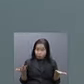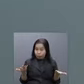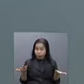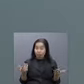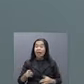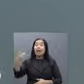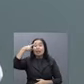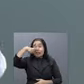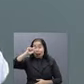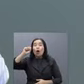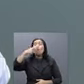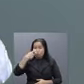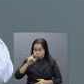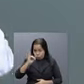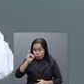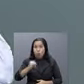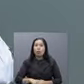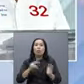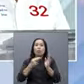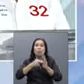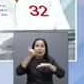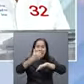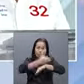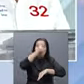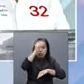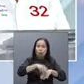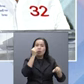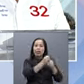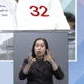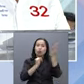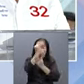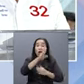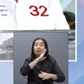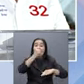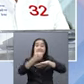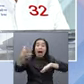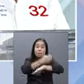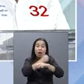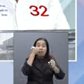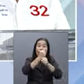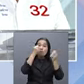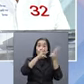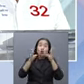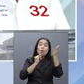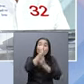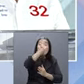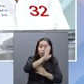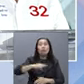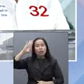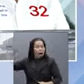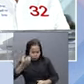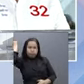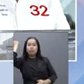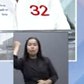ที่คุณหญิงพูดถูกครับคือนักการเมืองอย่าไปโกงให้เขาต้องมาปฏิวัติถ้าหยุดตรงนี้ได้จบครับแต่นี่โกงกันจน